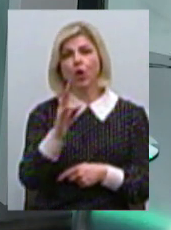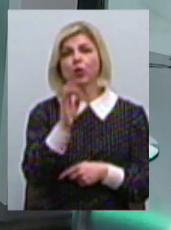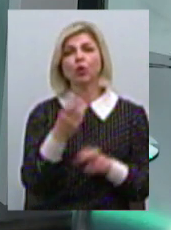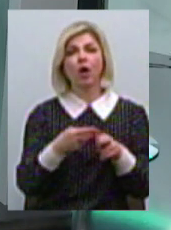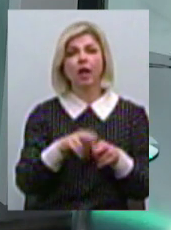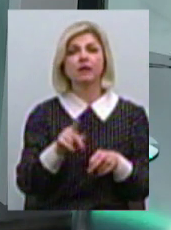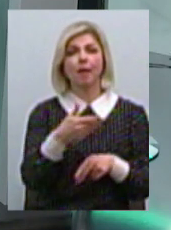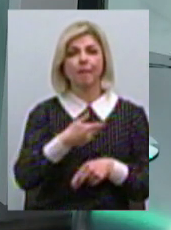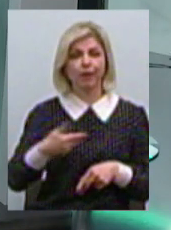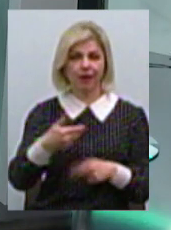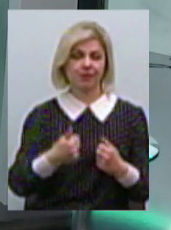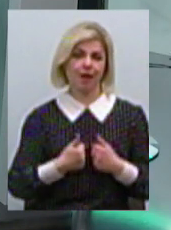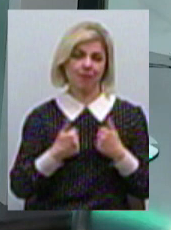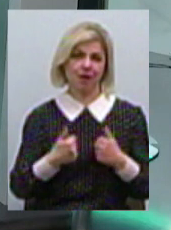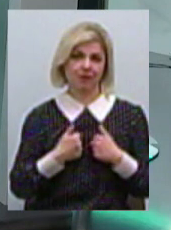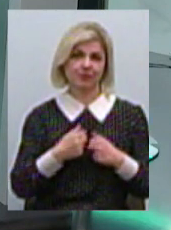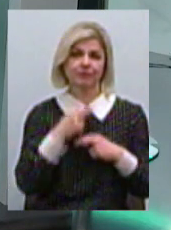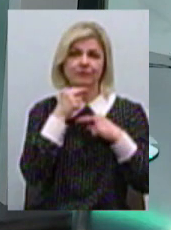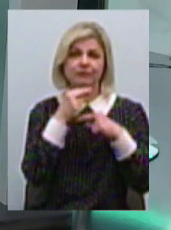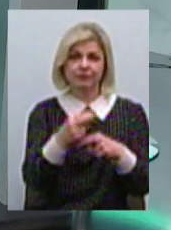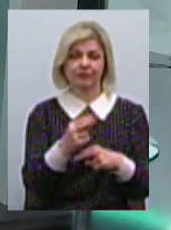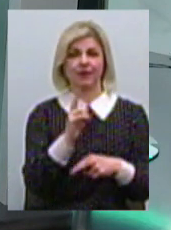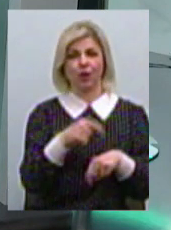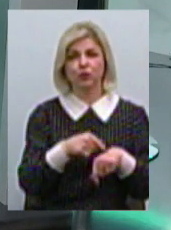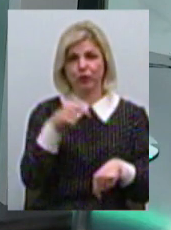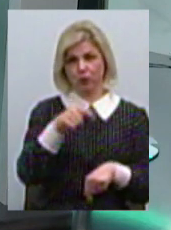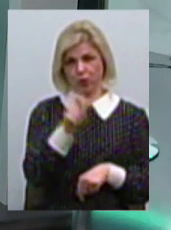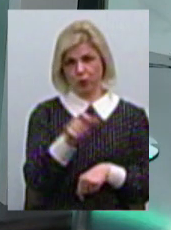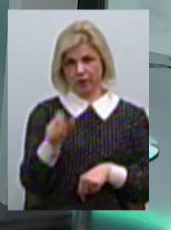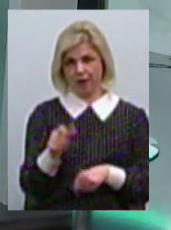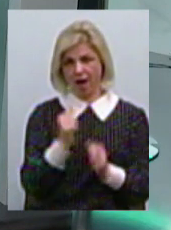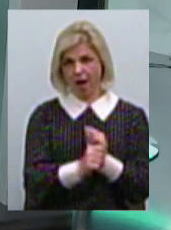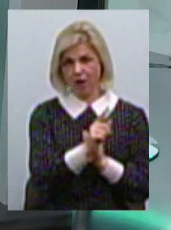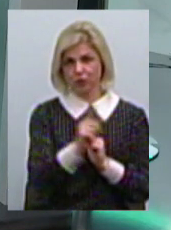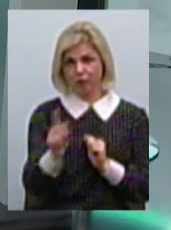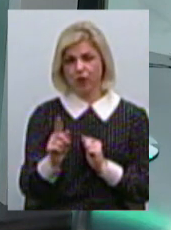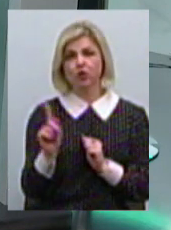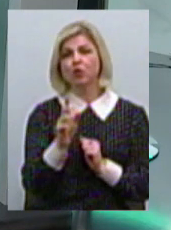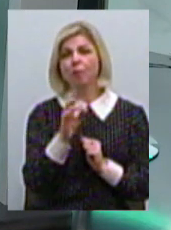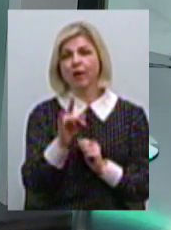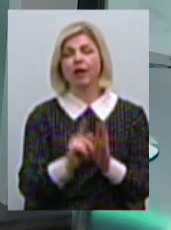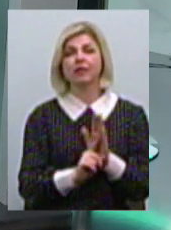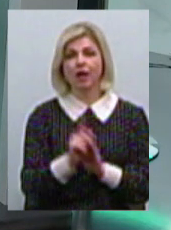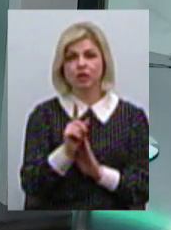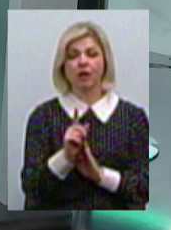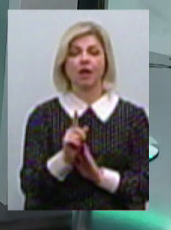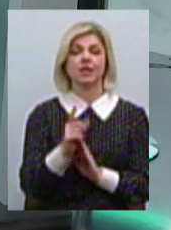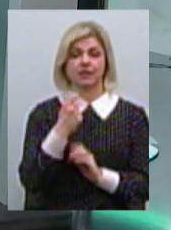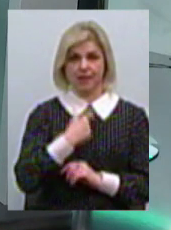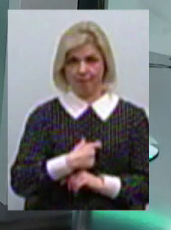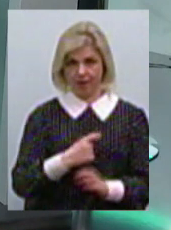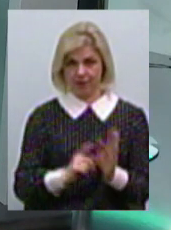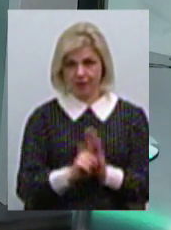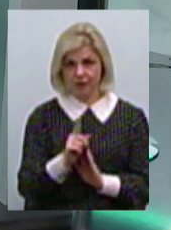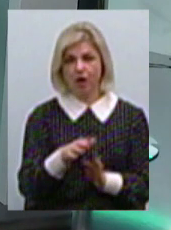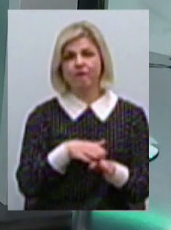ми намагаємося звернутися до правосвідомості кожного громадянина, щоб він починав спочатку з себе